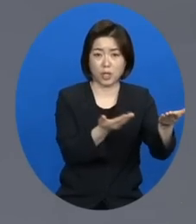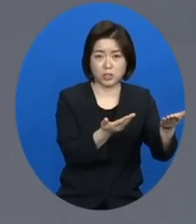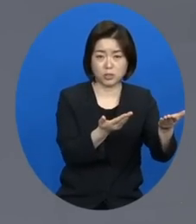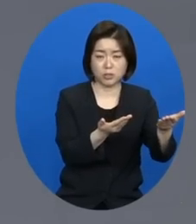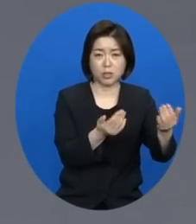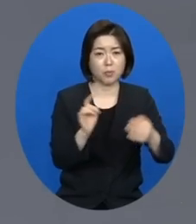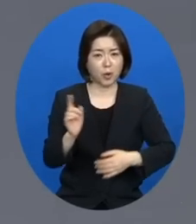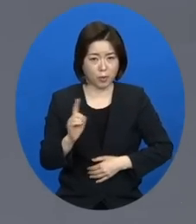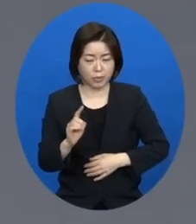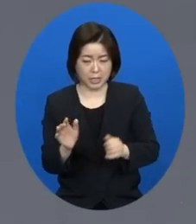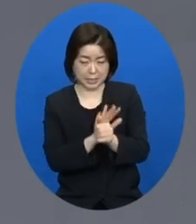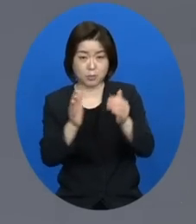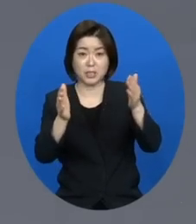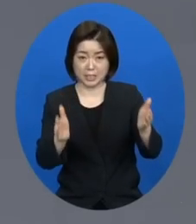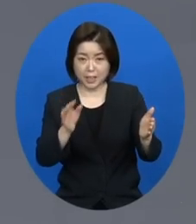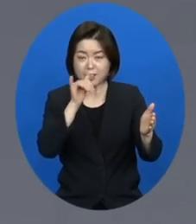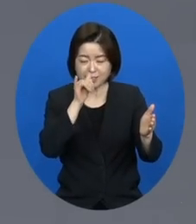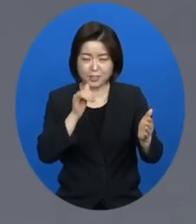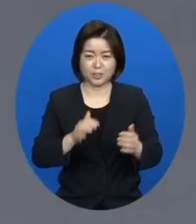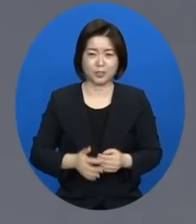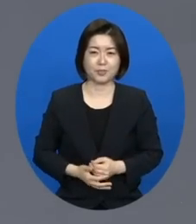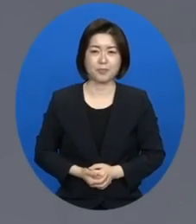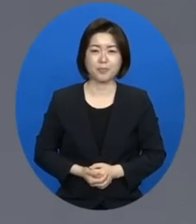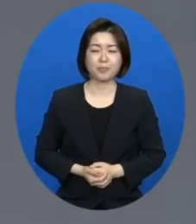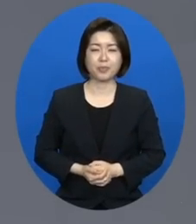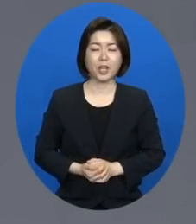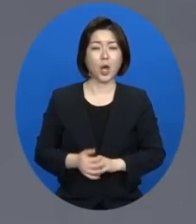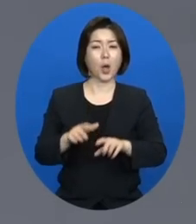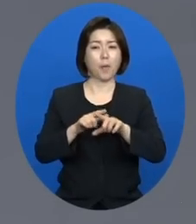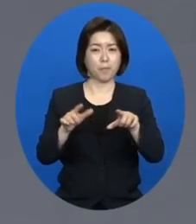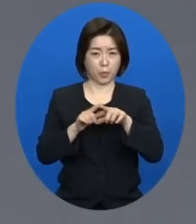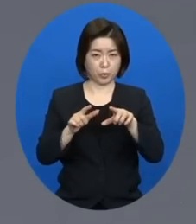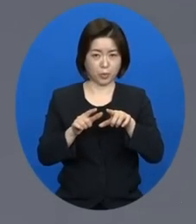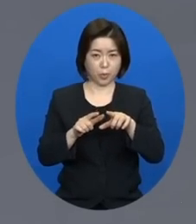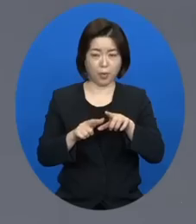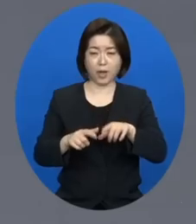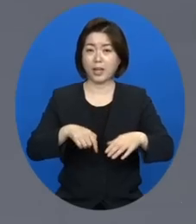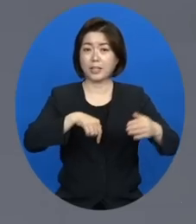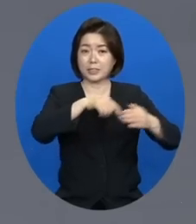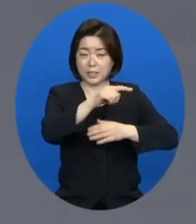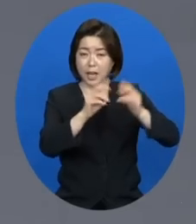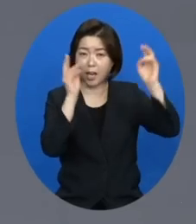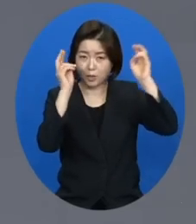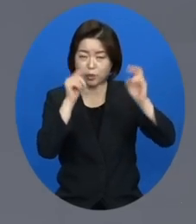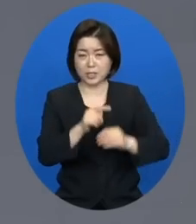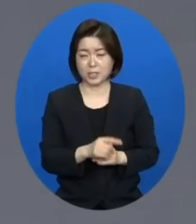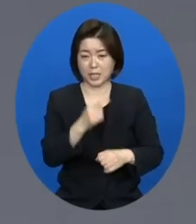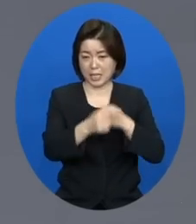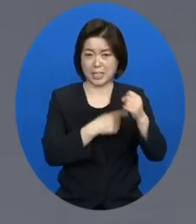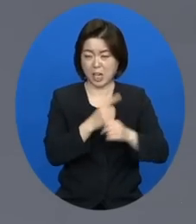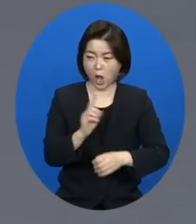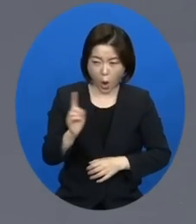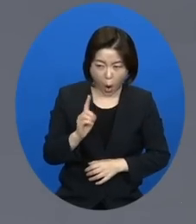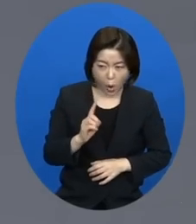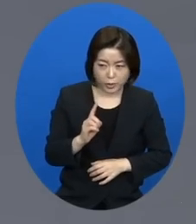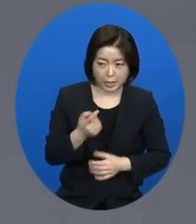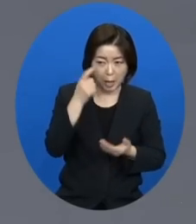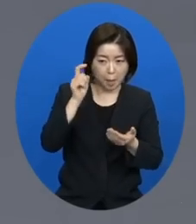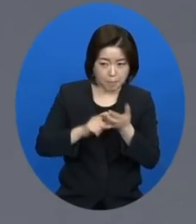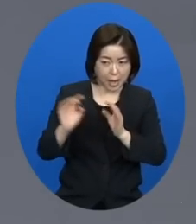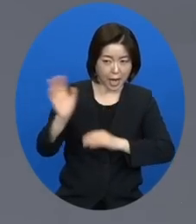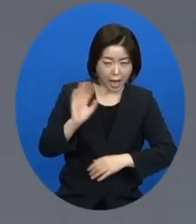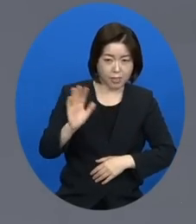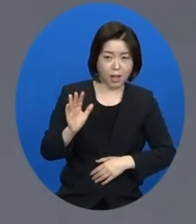보험 어떤 그게 있다고 합니다. 보통 다른 회사들은요 이 1년은 어떻게 해서든 발각이 되지